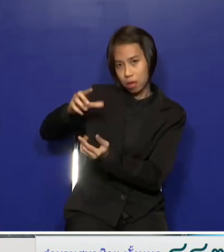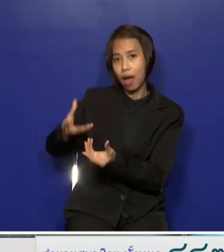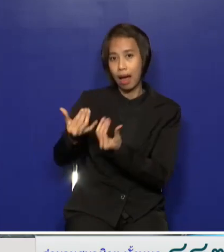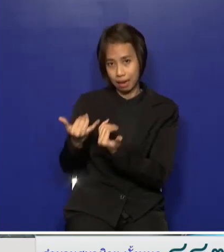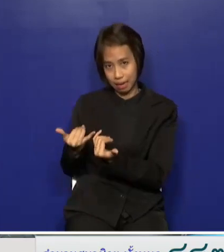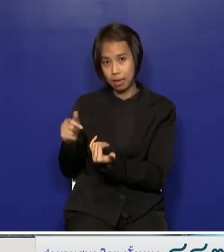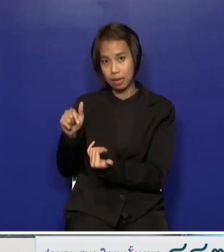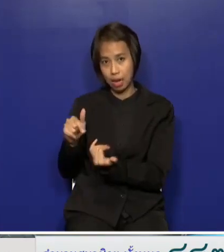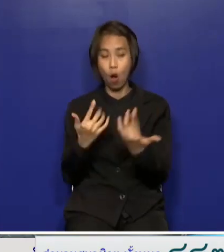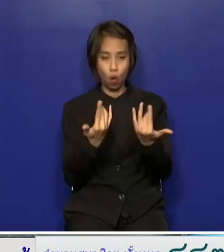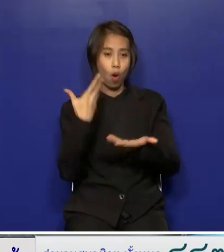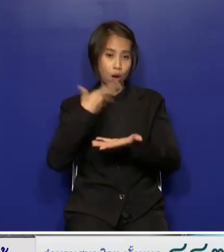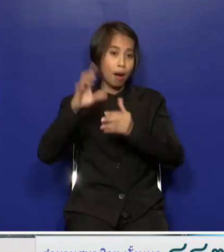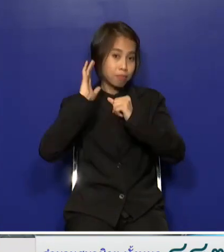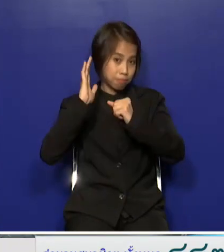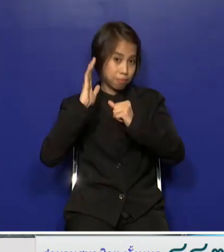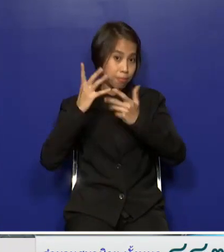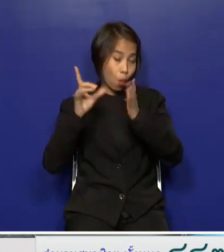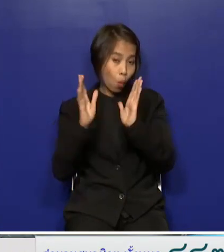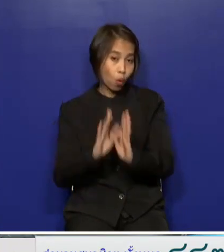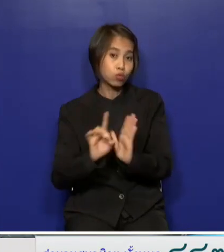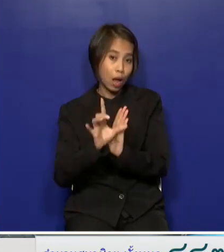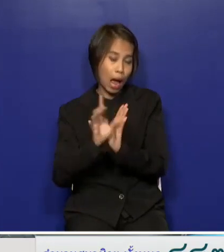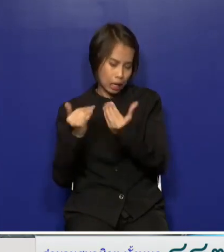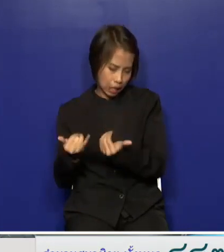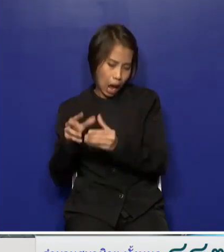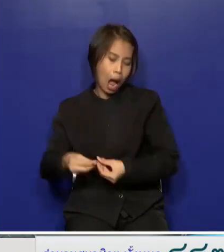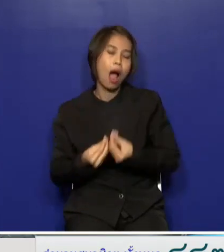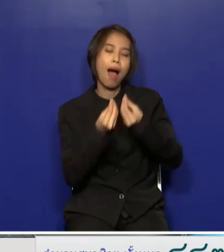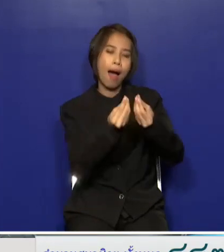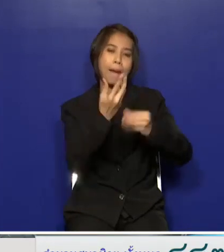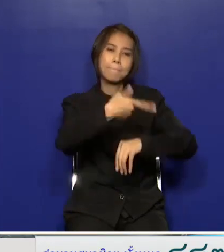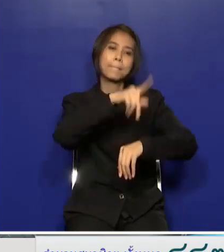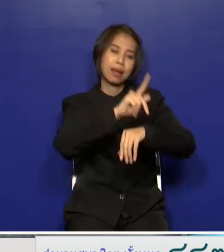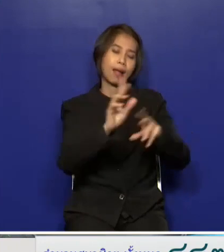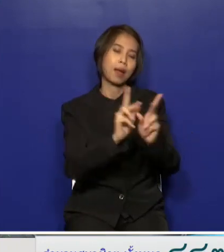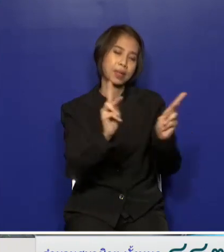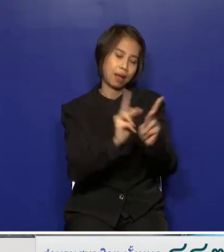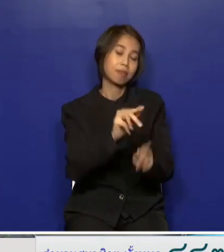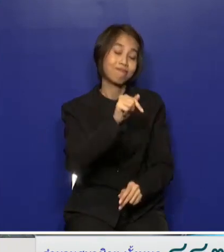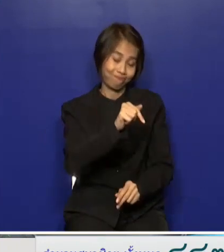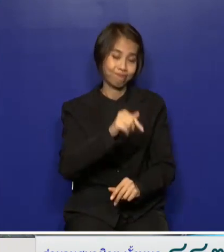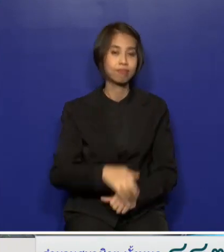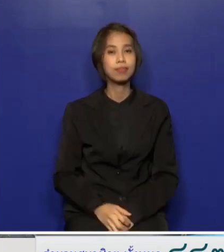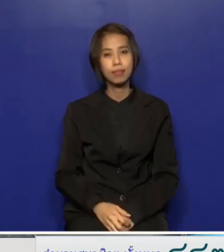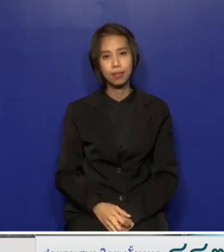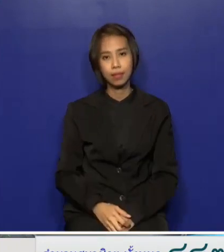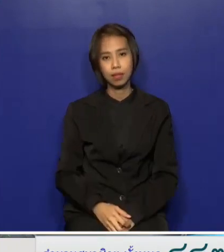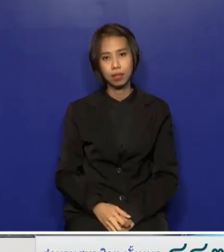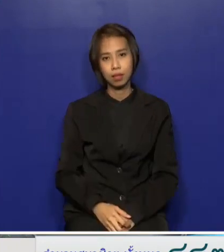ภีปายเสร็ คนท footprints้าย ja ขอมาอาให้กับ Imperator Jag magซึ่งคนที่